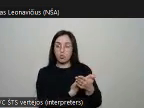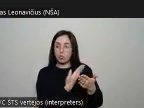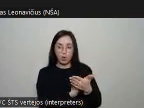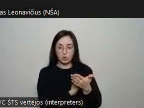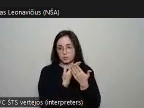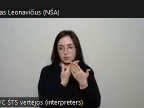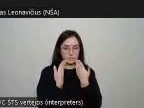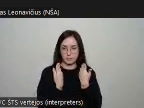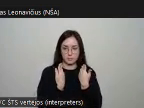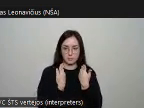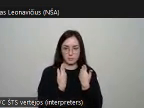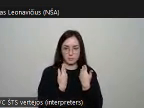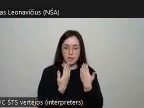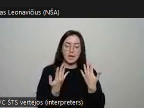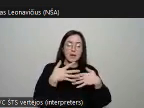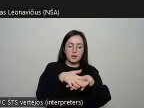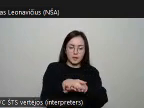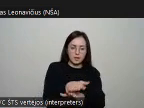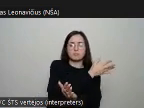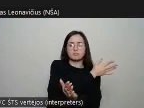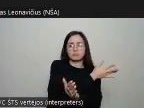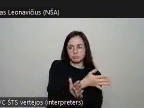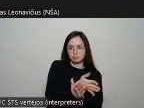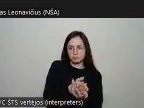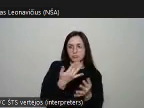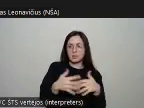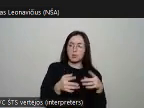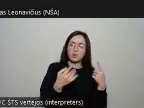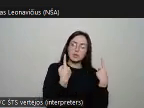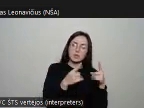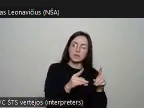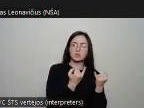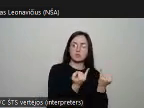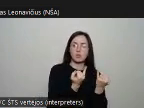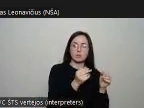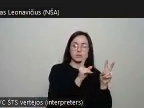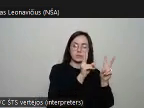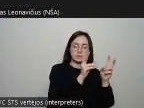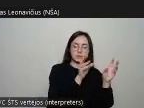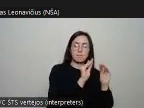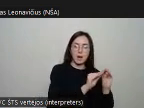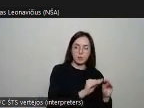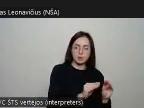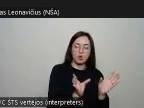naujos ir ta integracija vyko daugiau per netradicinės pamokas, per komandą